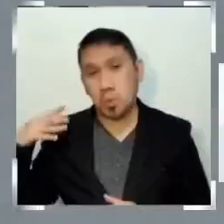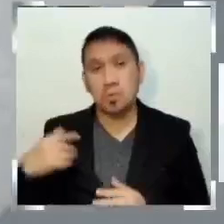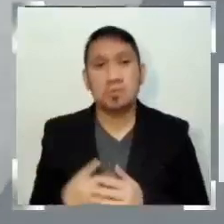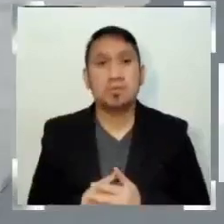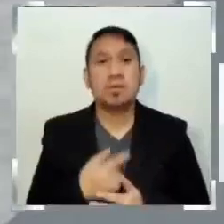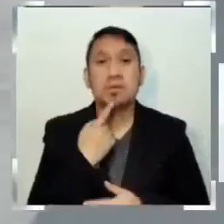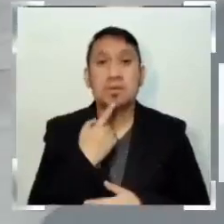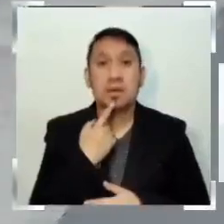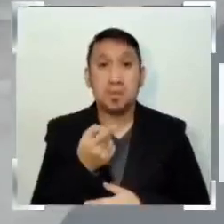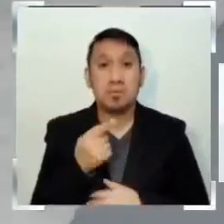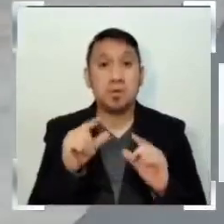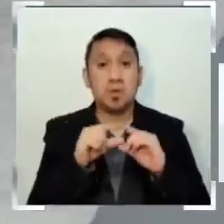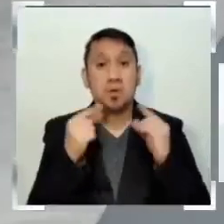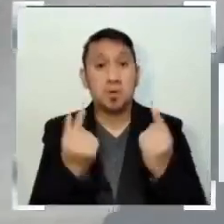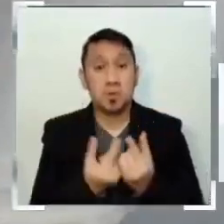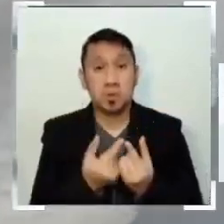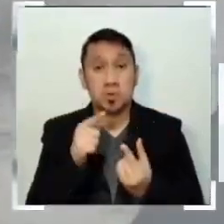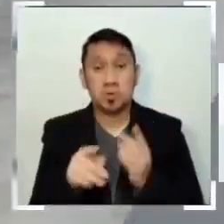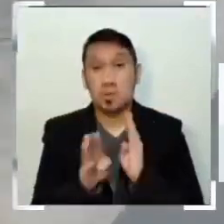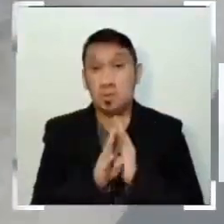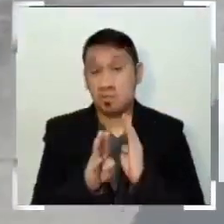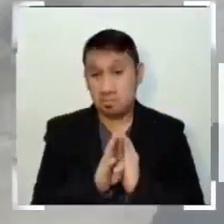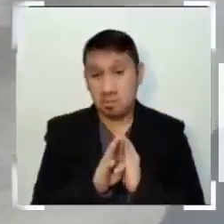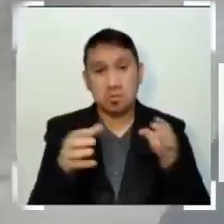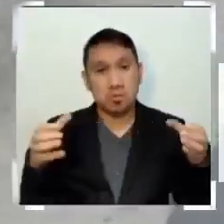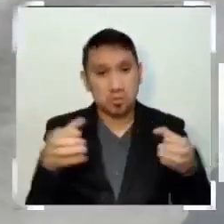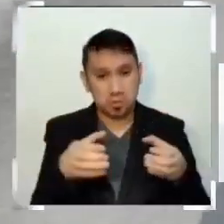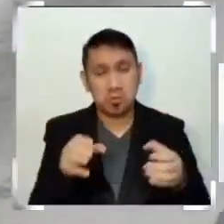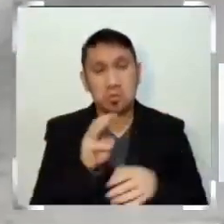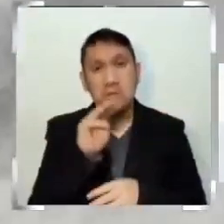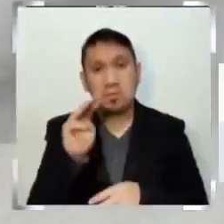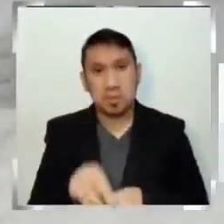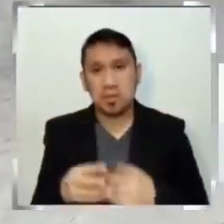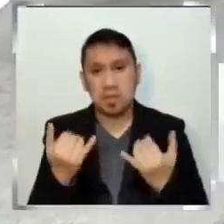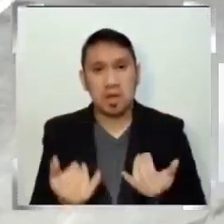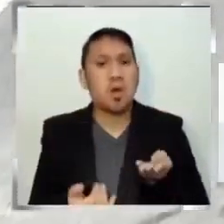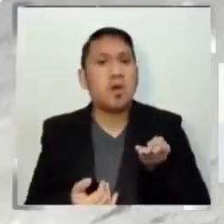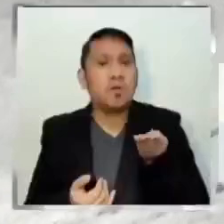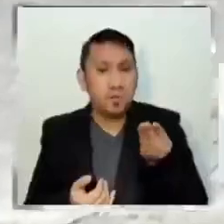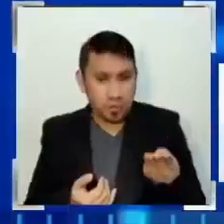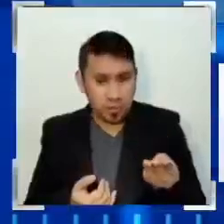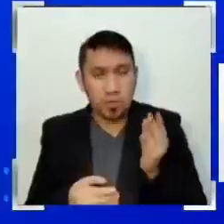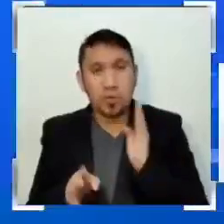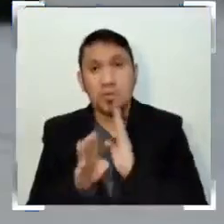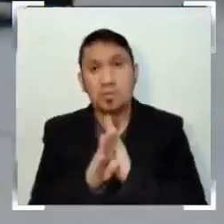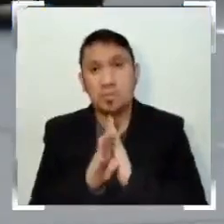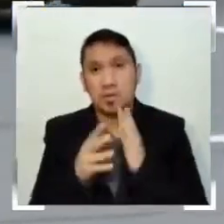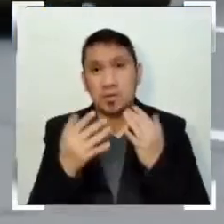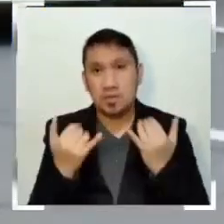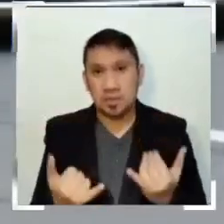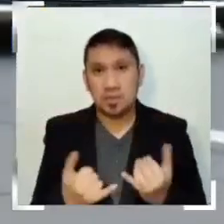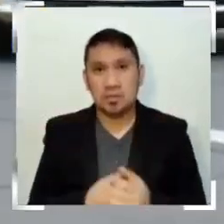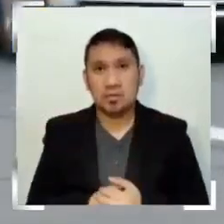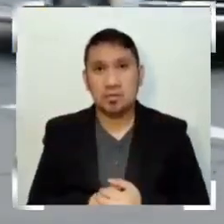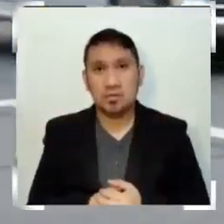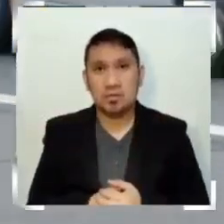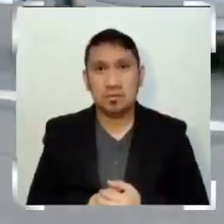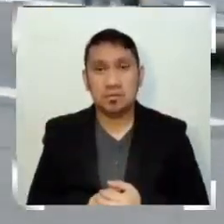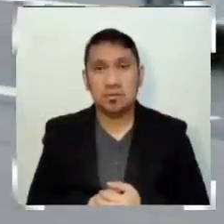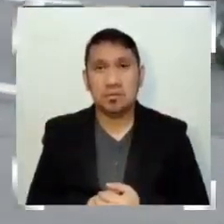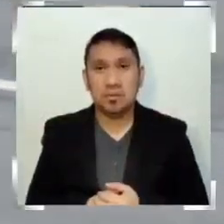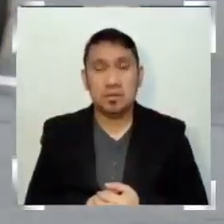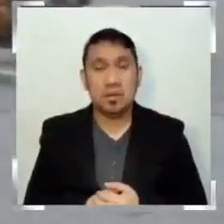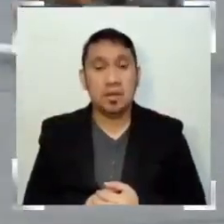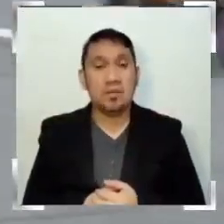ng mga bus operator sa Metro Manila, na konti nga lamang ang mga bumabiyaheng bus ngayon. Ang deployment hindi